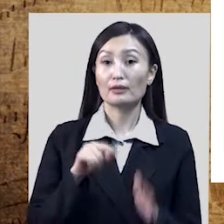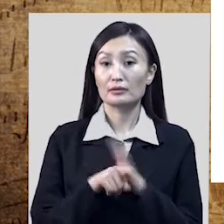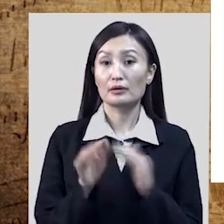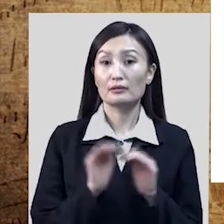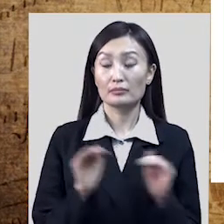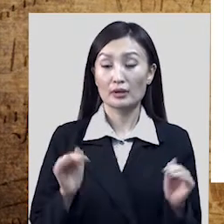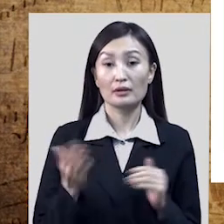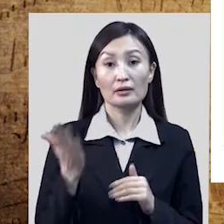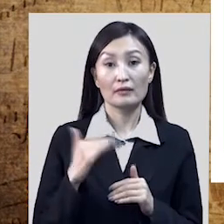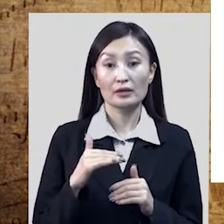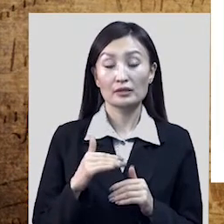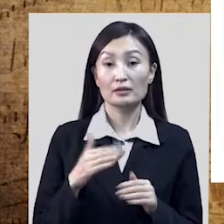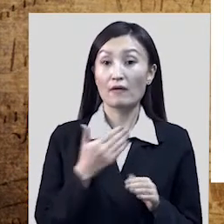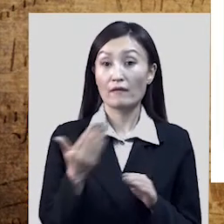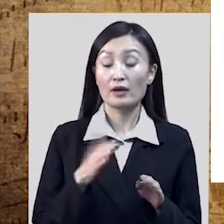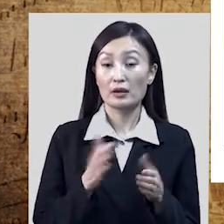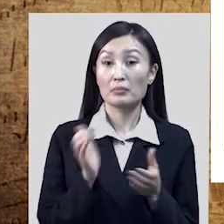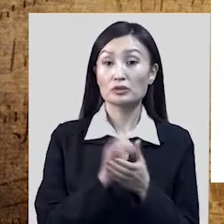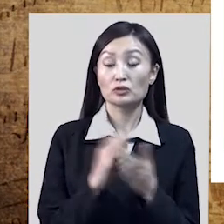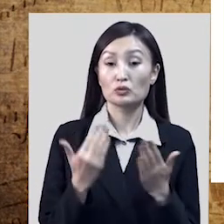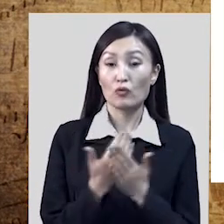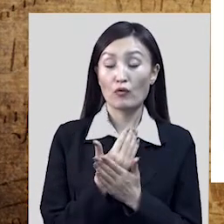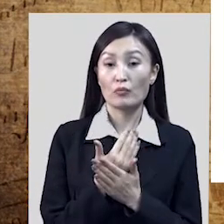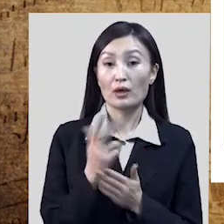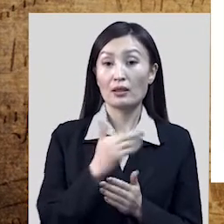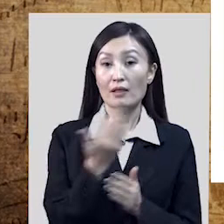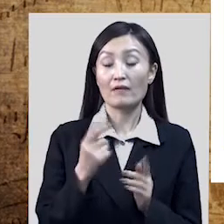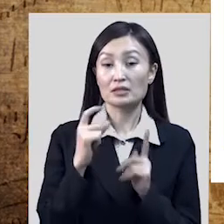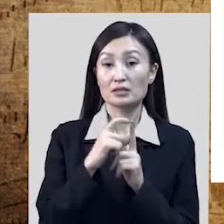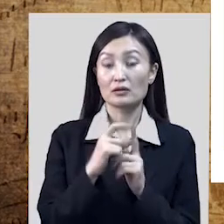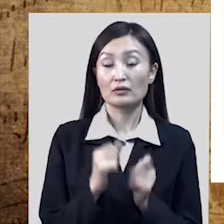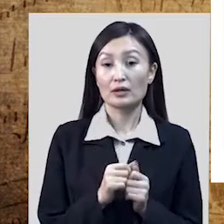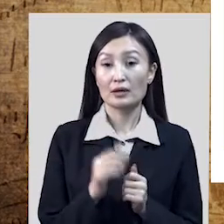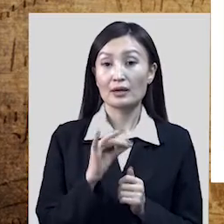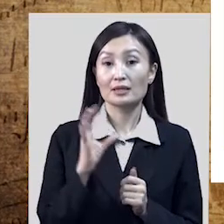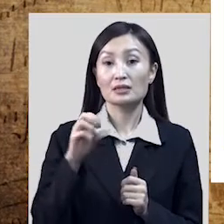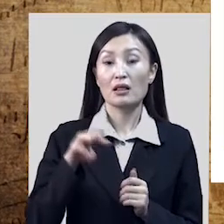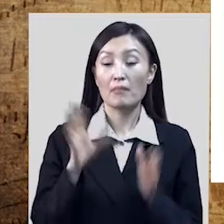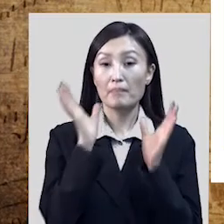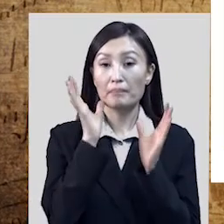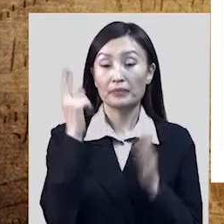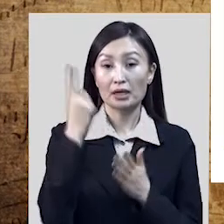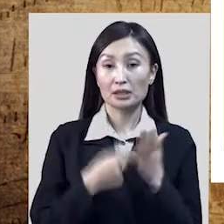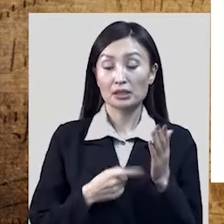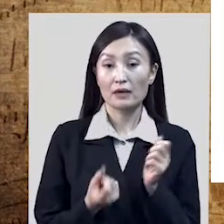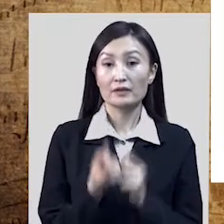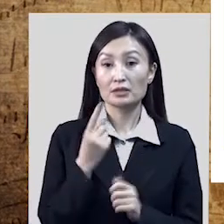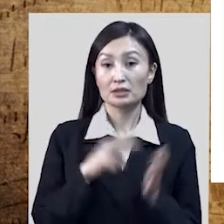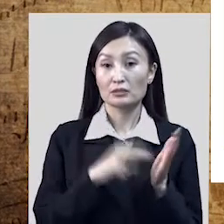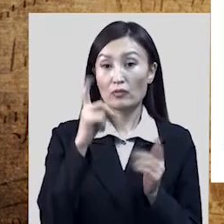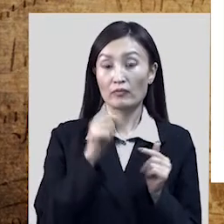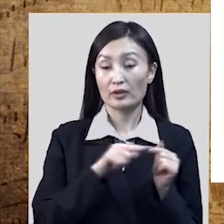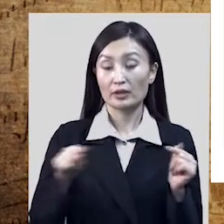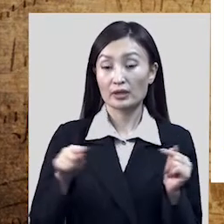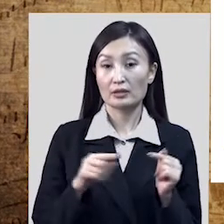ребята давайте вы познакомитесь с новыми для вас с понятиями ислам религия возникшая в седьмом веке